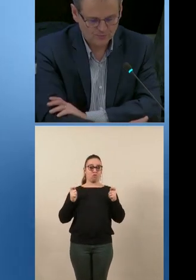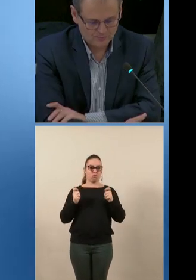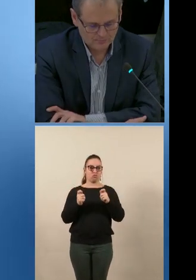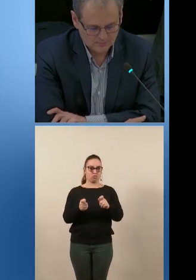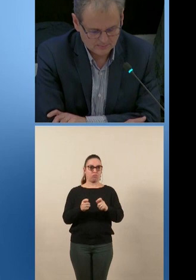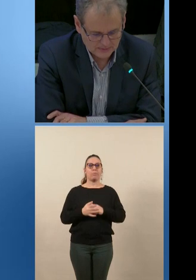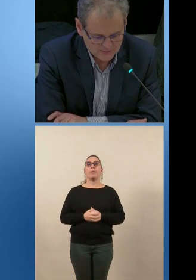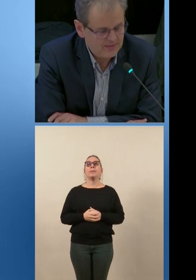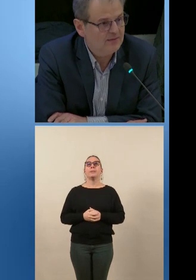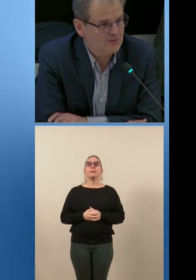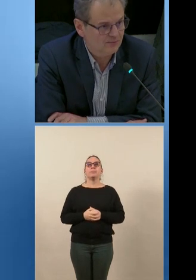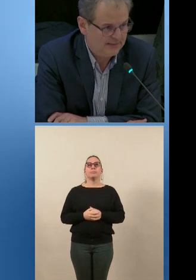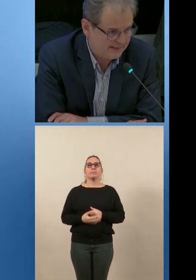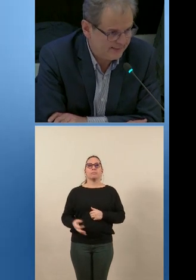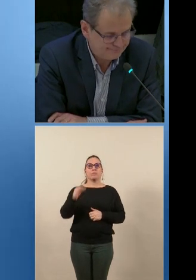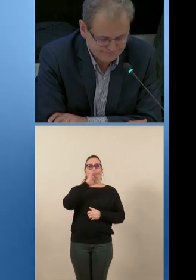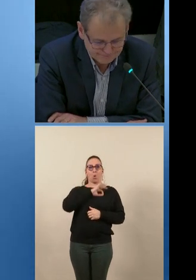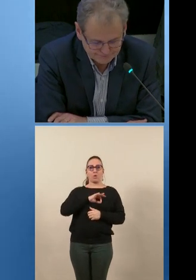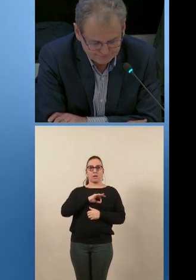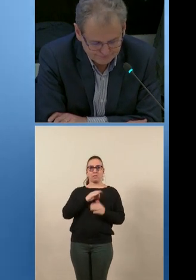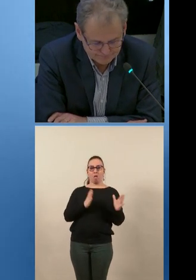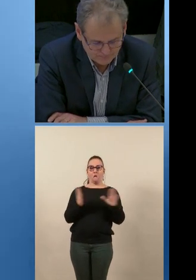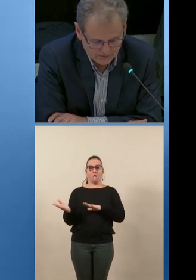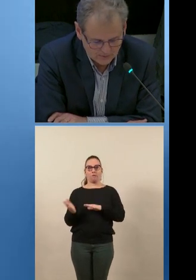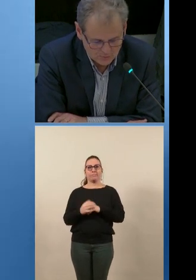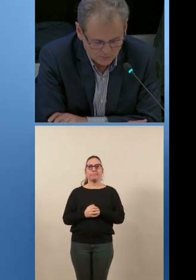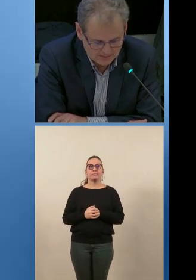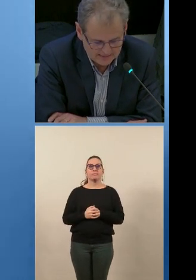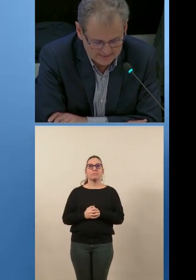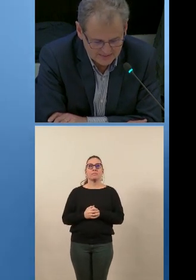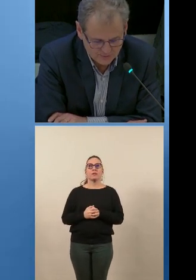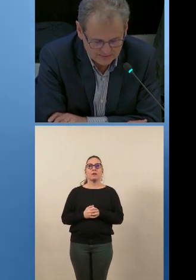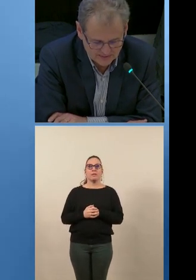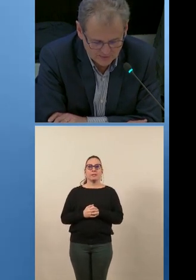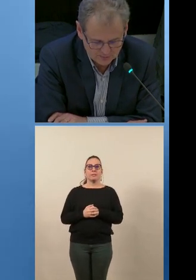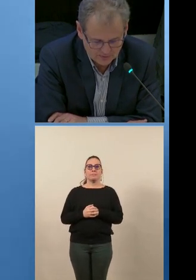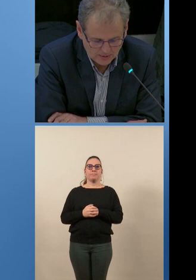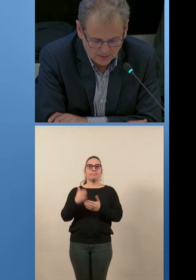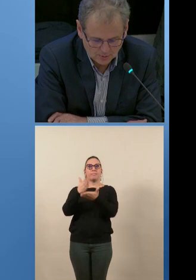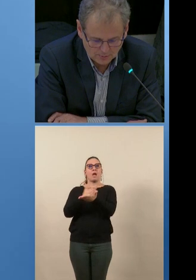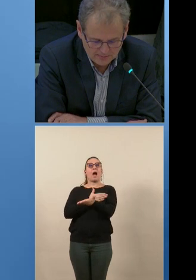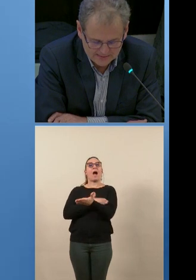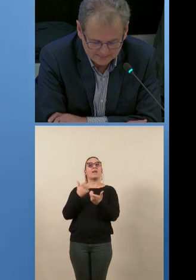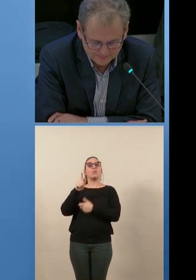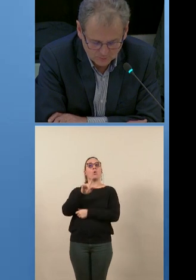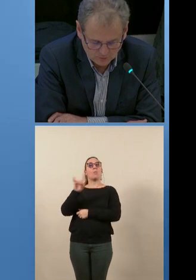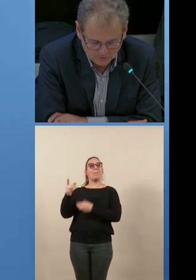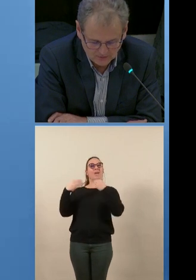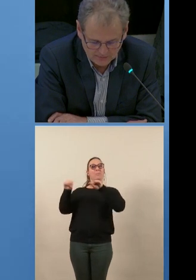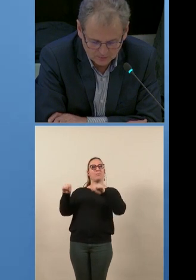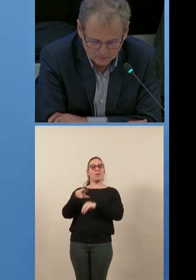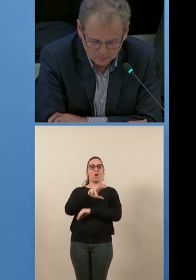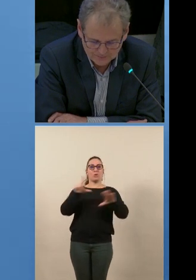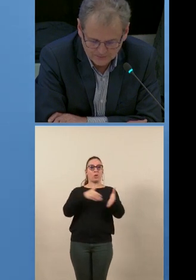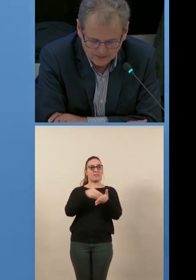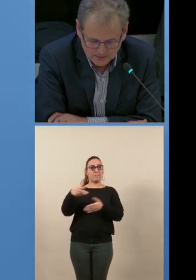modifications des recettes qui sont décalées je veux parler de la session des actions Grenoble habitat donc 37